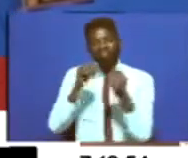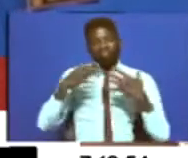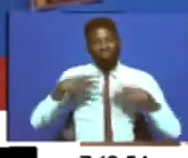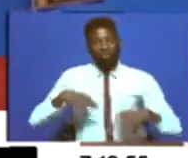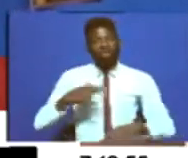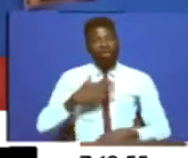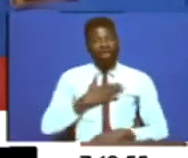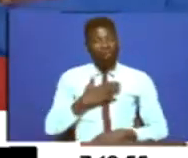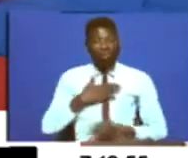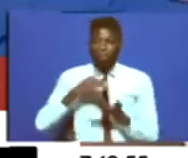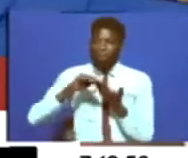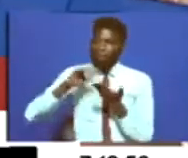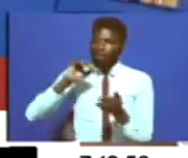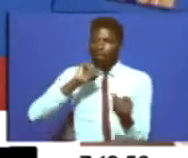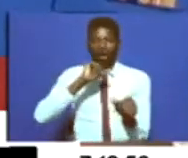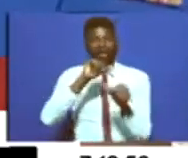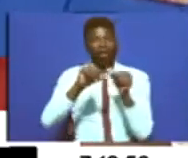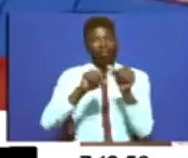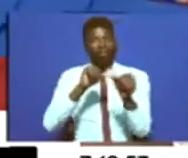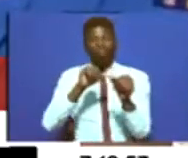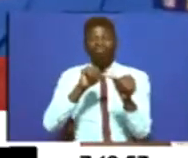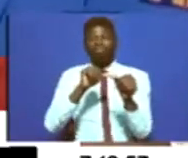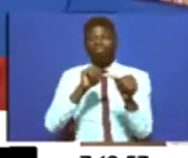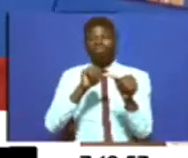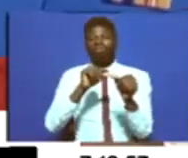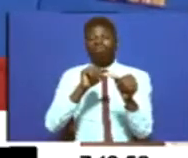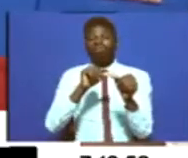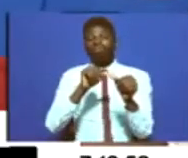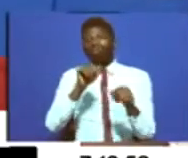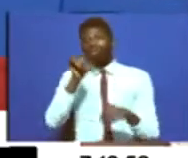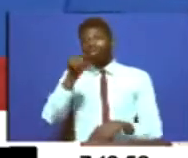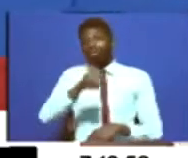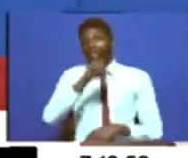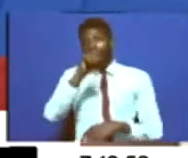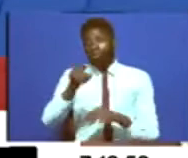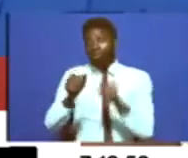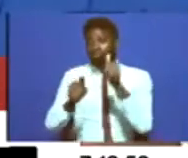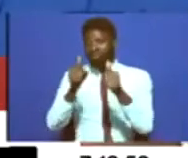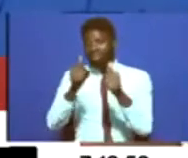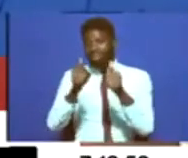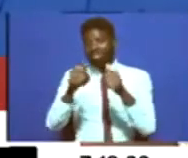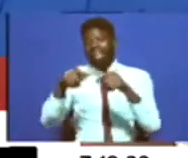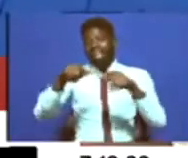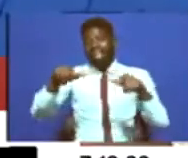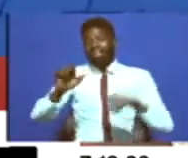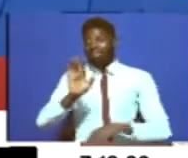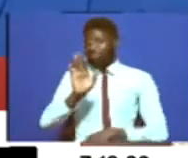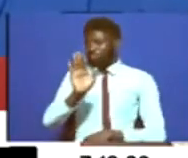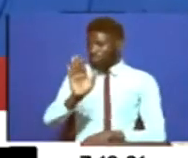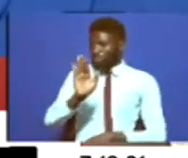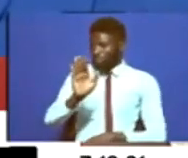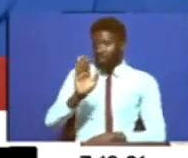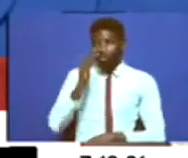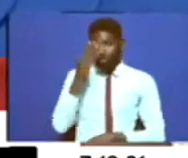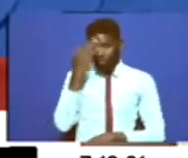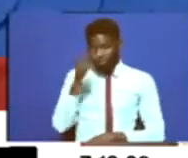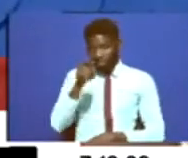kuhusu makosa ambayo inahusiana na mambo ya mashamba, kwa sababu hiyo ni maneno